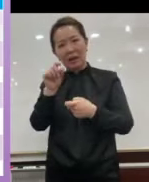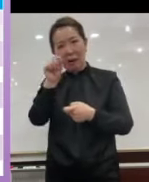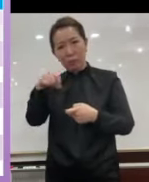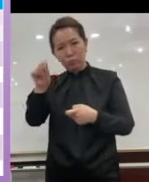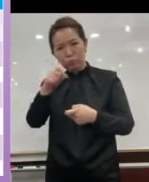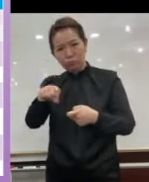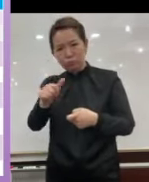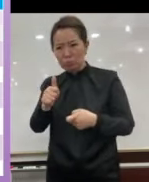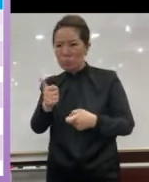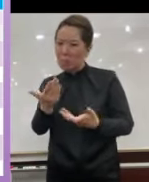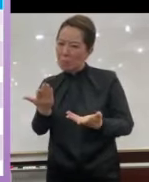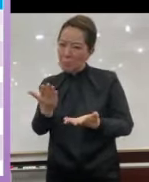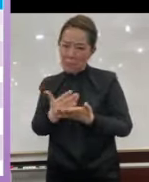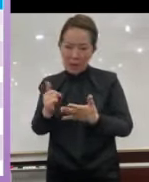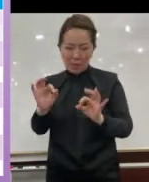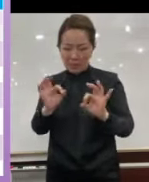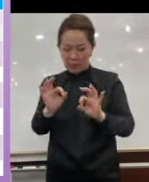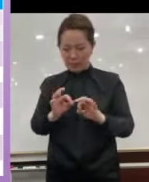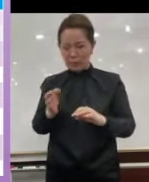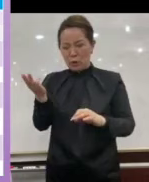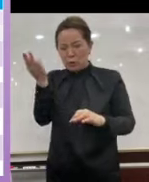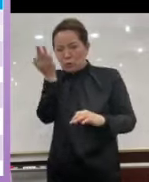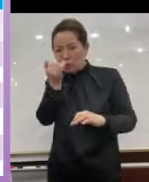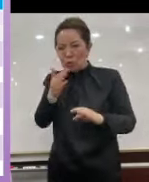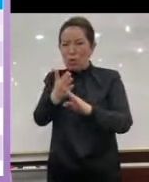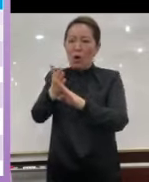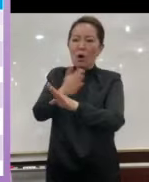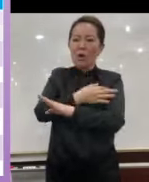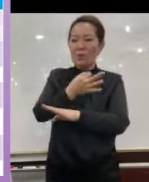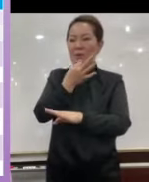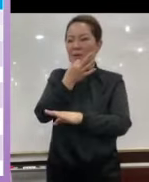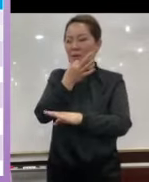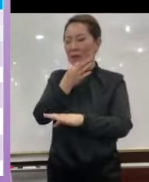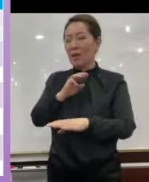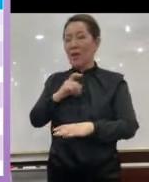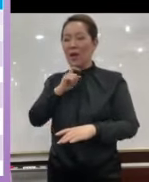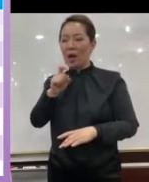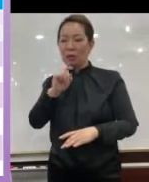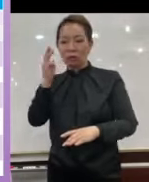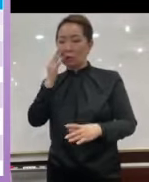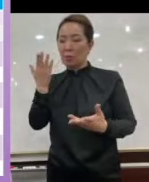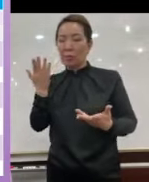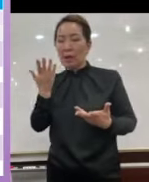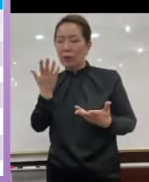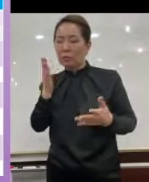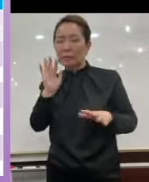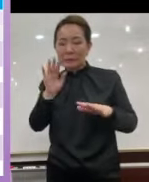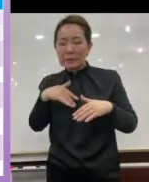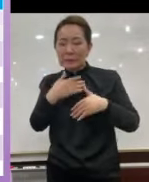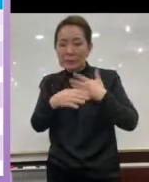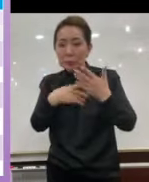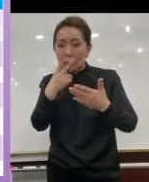тал дээр бол бас бид нэр бол яг шууд эхнээсээ бол хариулт нь тодорхойгүй байдлаар эхэлсэн байгаа.